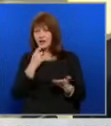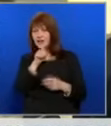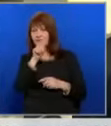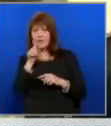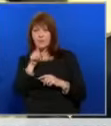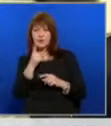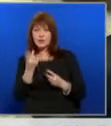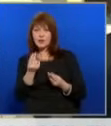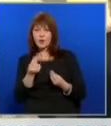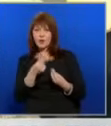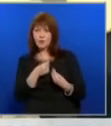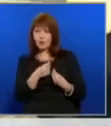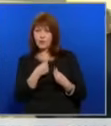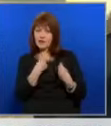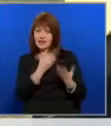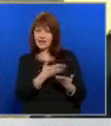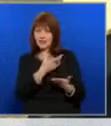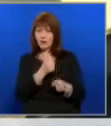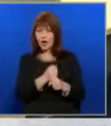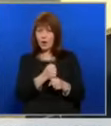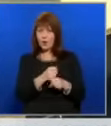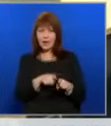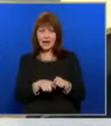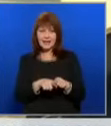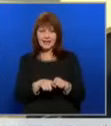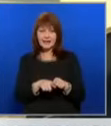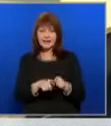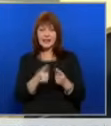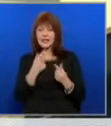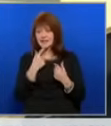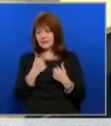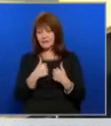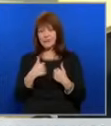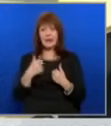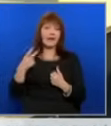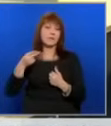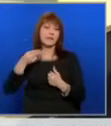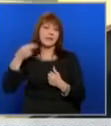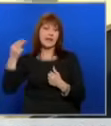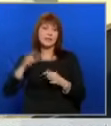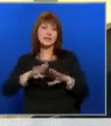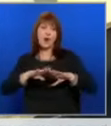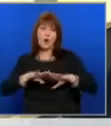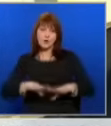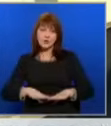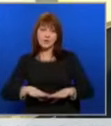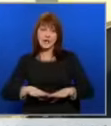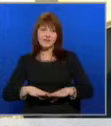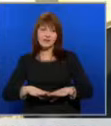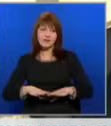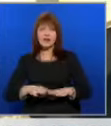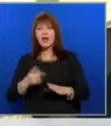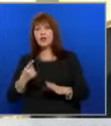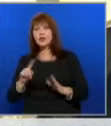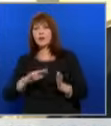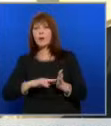които му задаваха колегите в болницата, така че за мен темата е оставена на друг